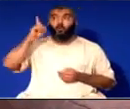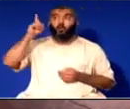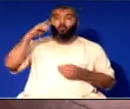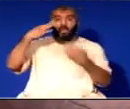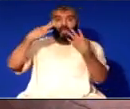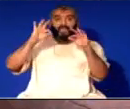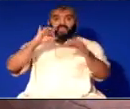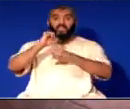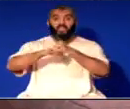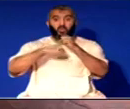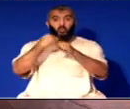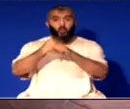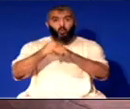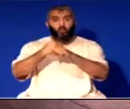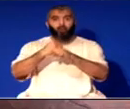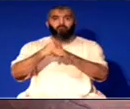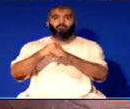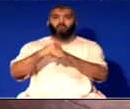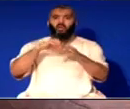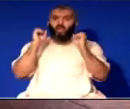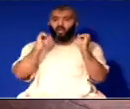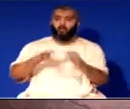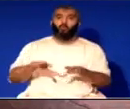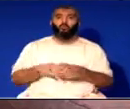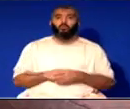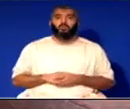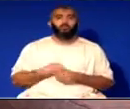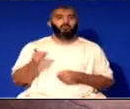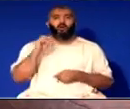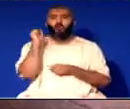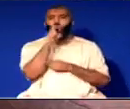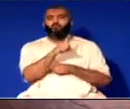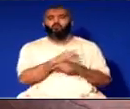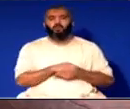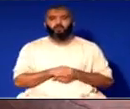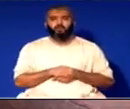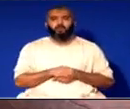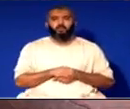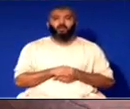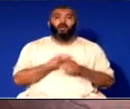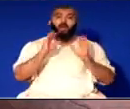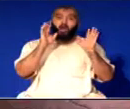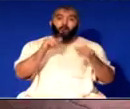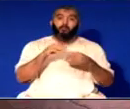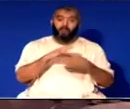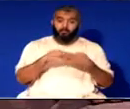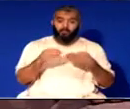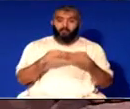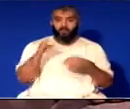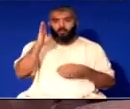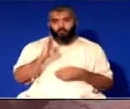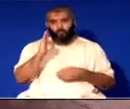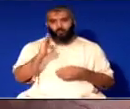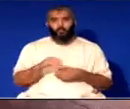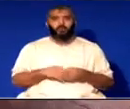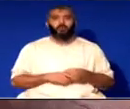عنده اولاد 10 سنين ما يبعث لهم ما يحوس عليهم ونهار اللي جات في امور تاع الدنيا تاع الكواغط هو حارس على الكواغط